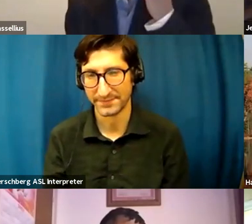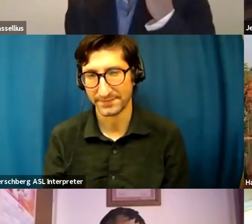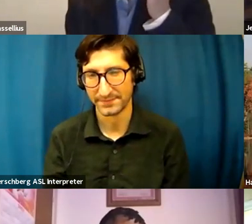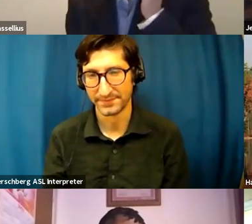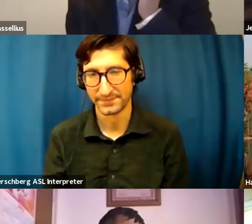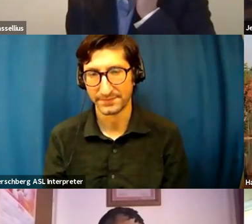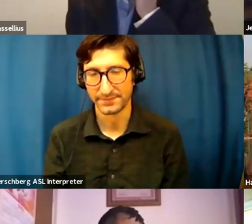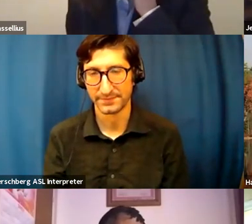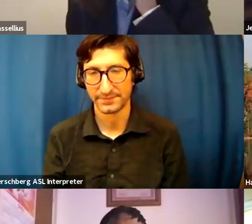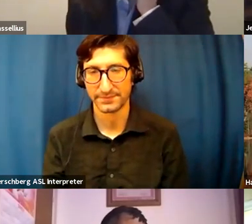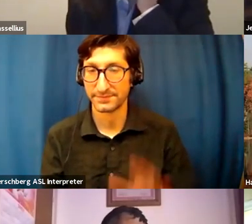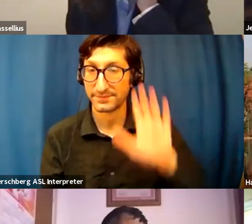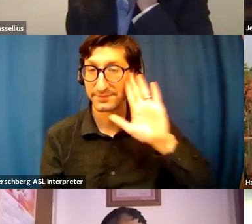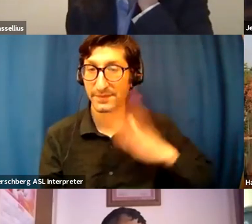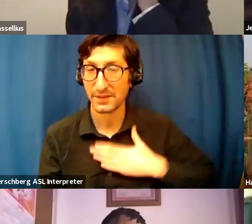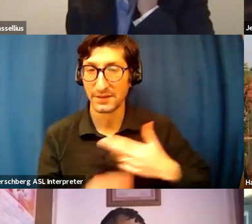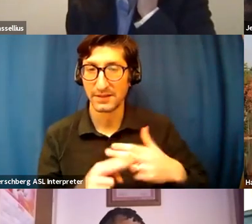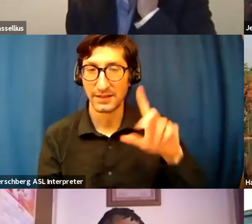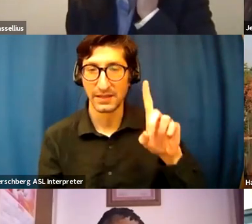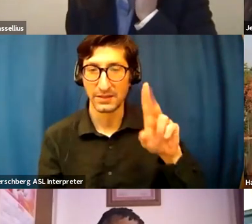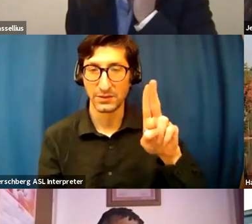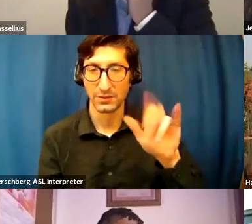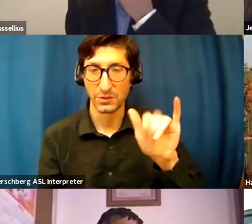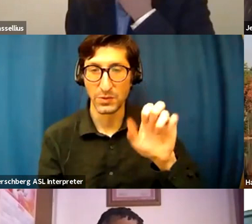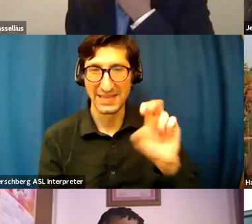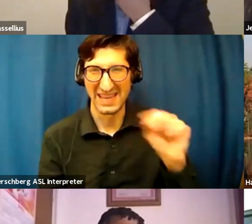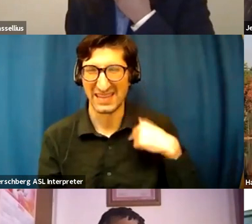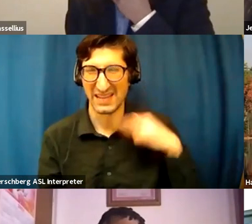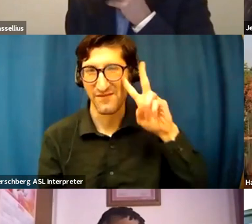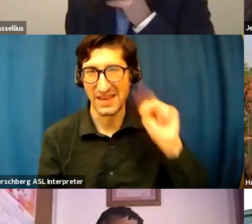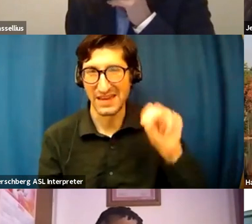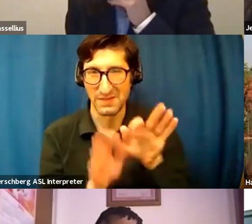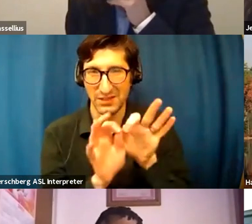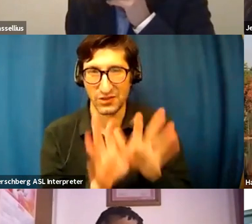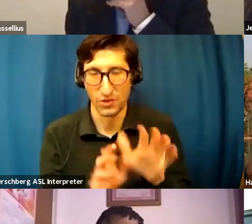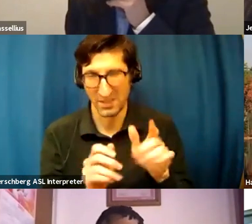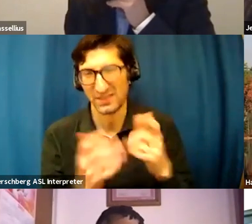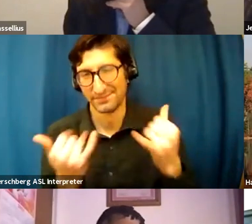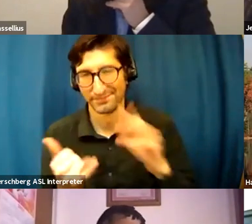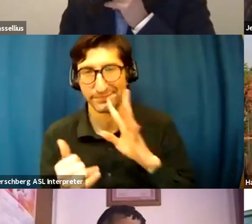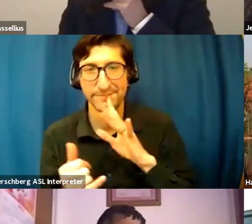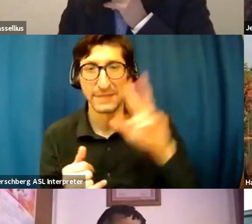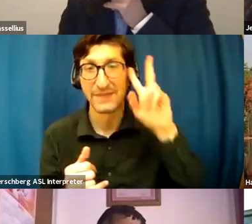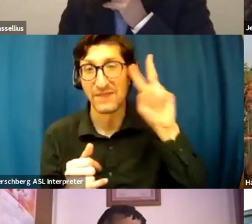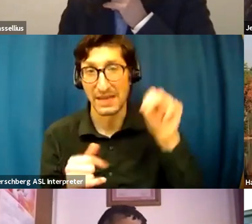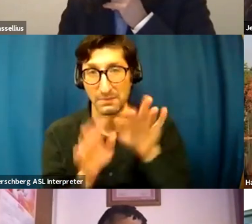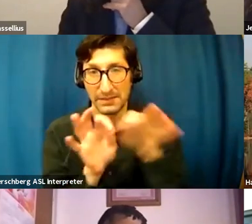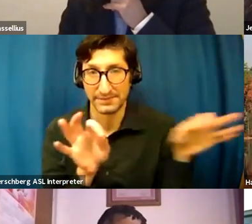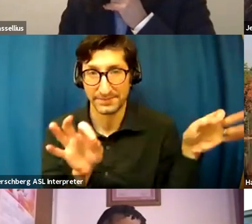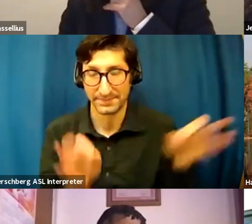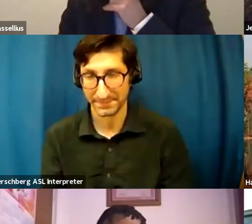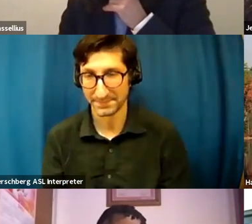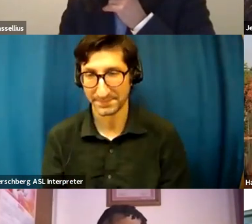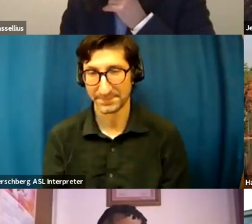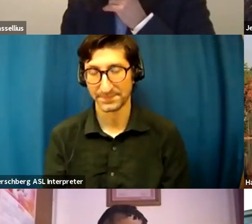So, my name is Duyen, I'm Vietnamese interpreter. Xin chào quý vị, tôi tên là Duyen, tôi là người thông dịch Việt Nam. Nếu mà anh chị cần thông